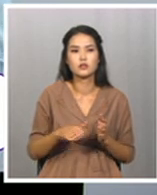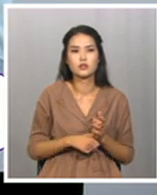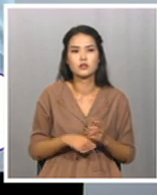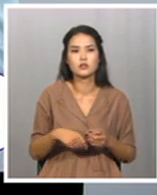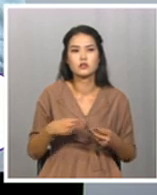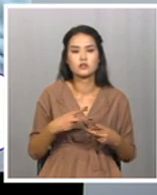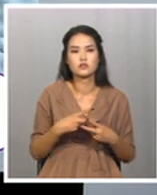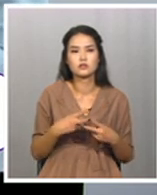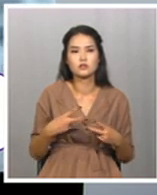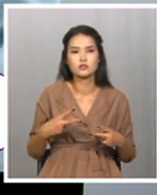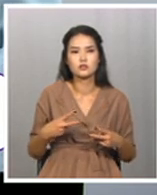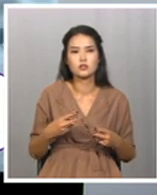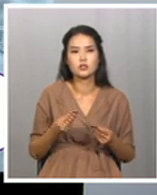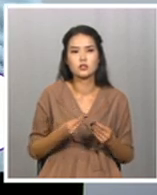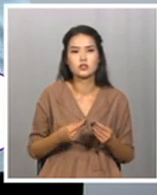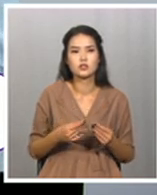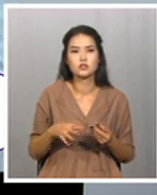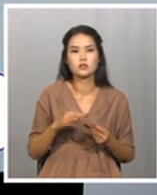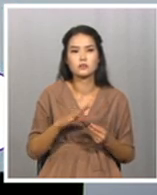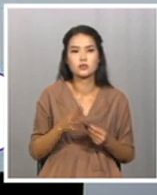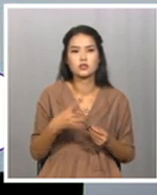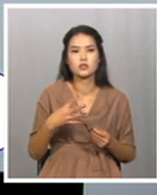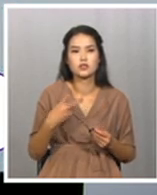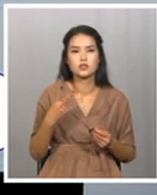фосфор қышқылының ерітіндісінің массасы